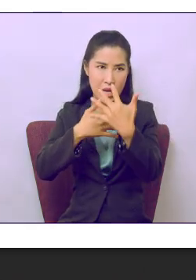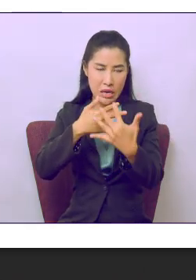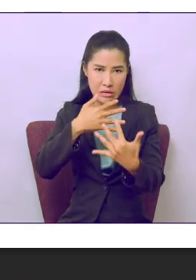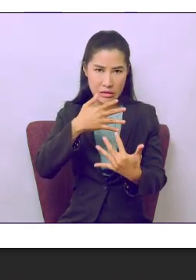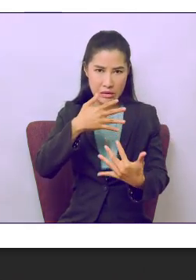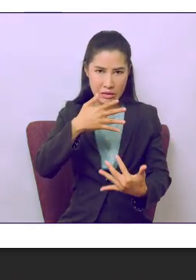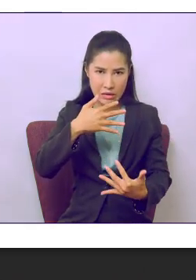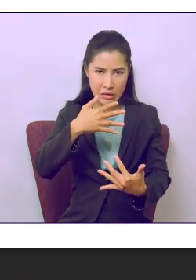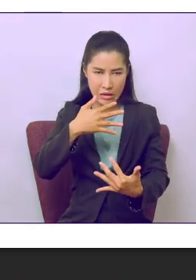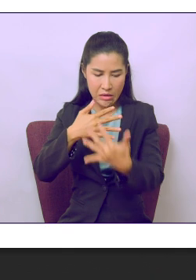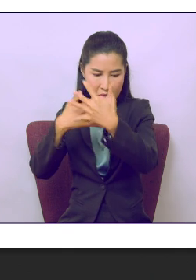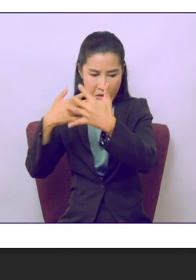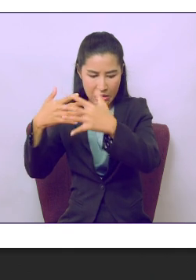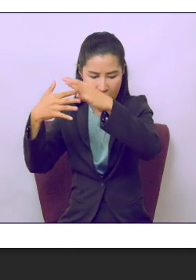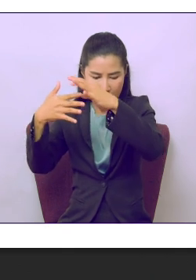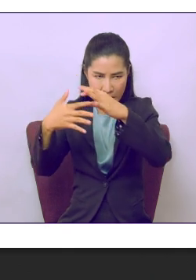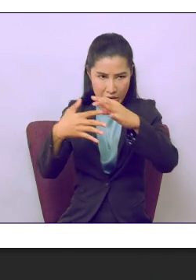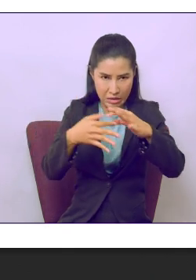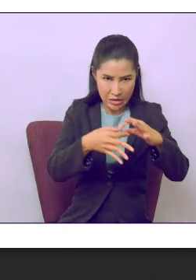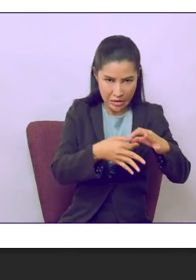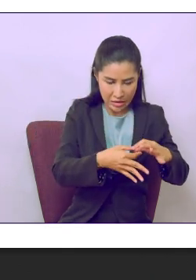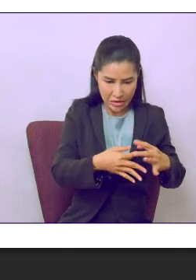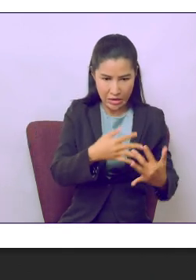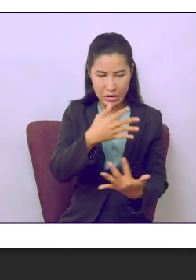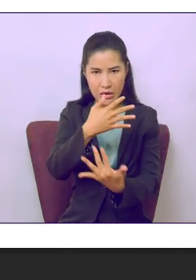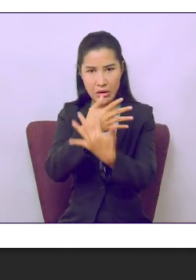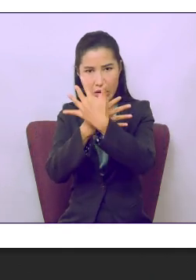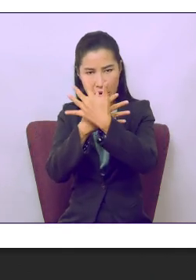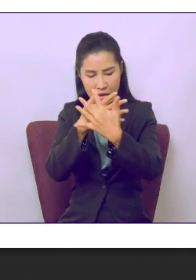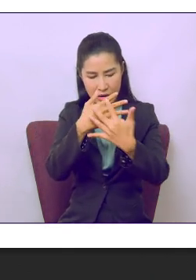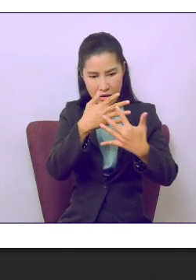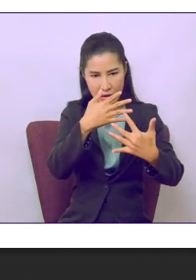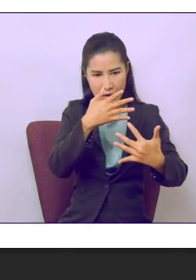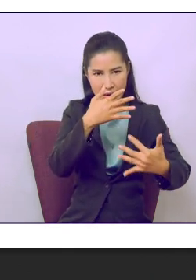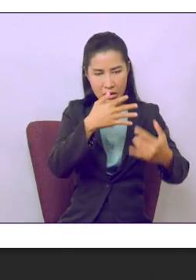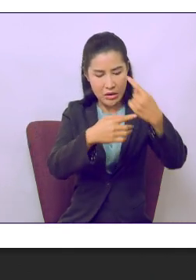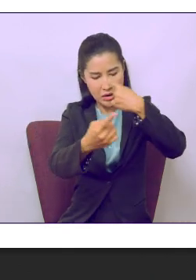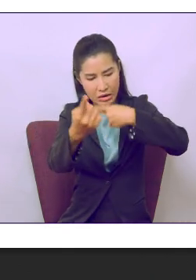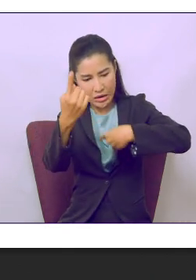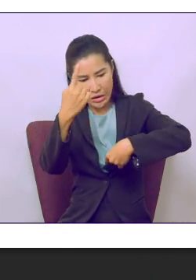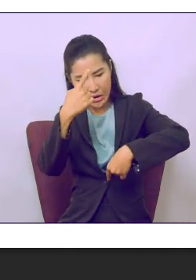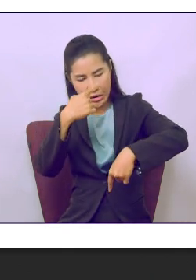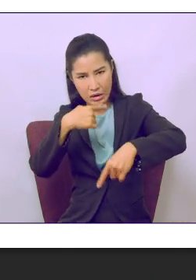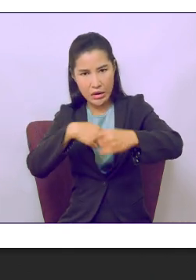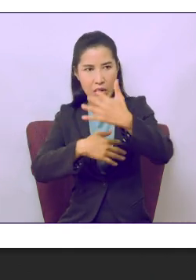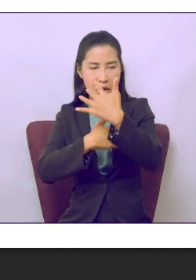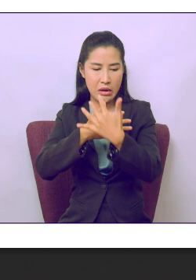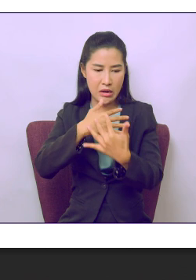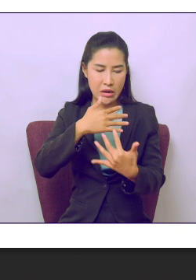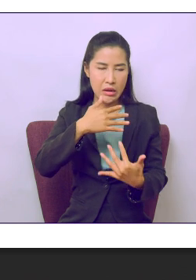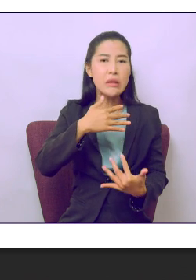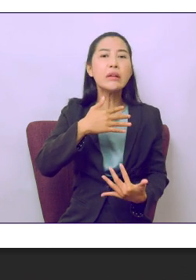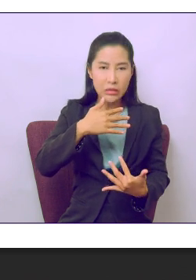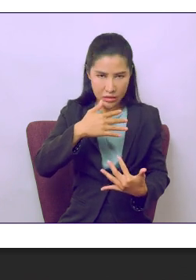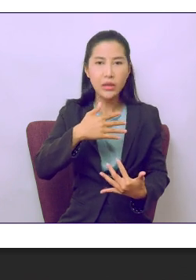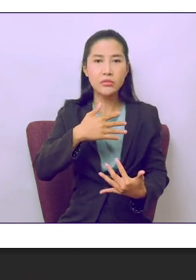การพาเลือดนะครับขึ้นกลับไปข้างบนด้วยลงข้างล่างและขึ้นข้างบนนะครับถ้าการเคลื่อนไหวของเขาไม่ดีนนะครับระบบภายในก็ไม่ดี